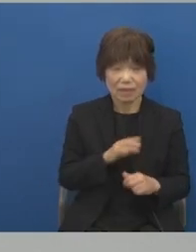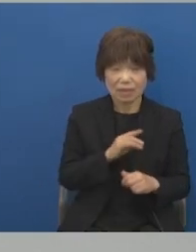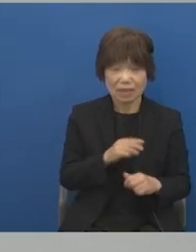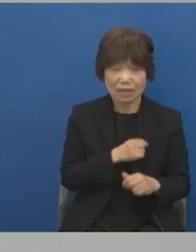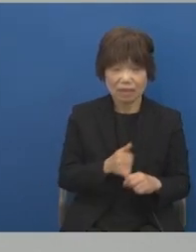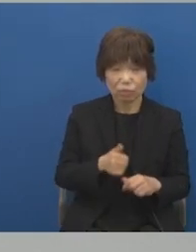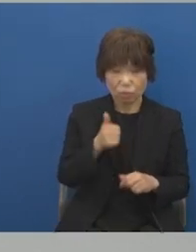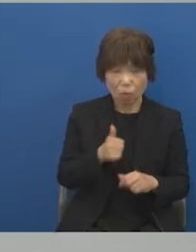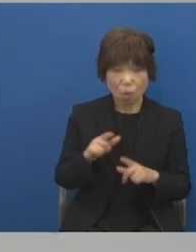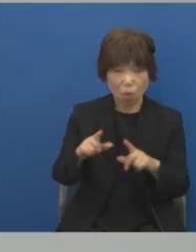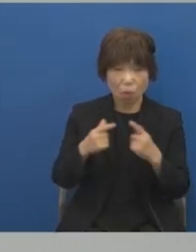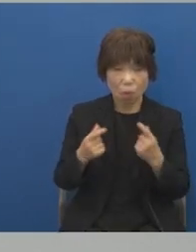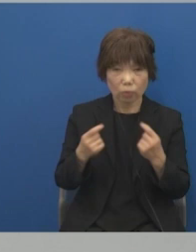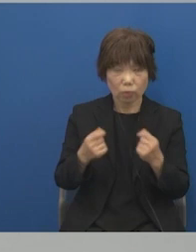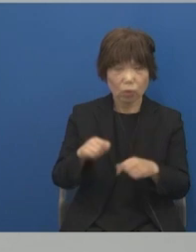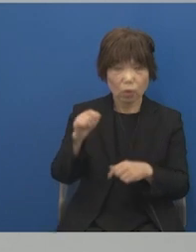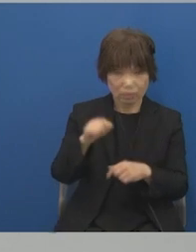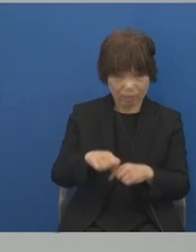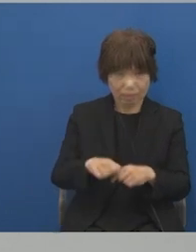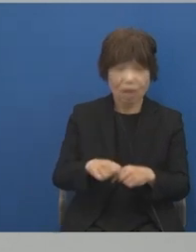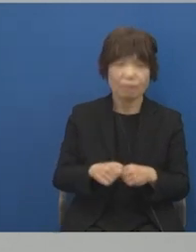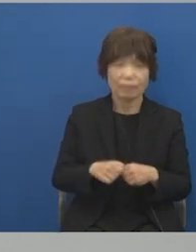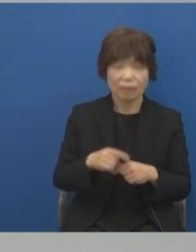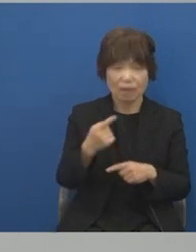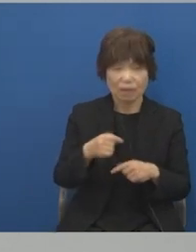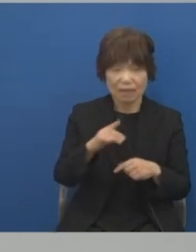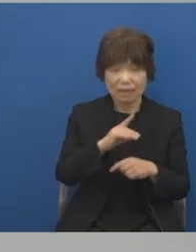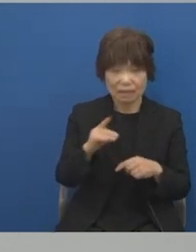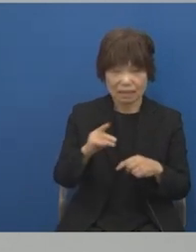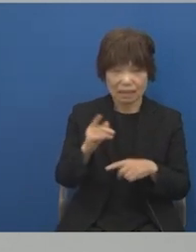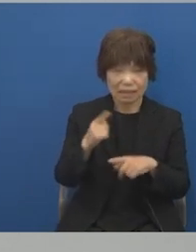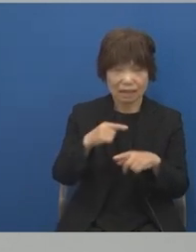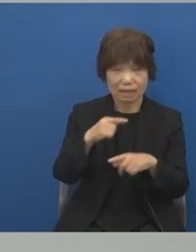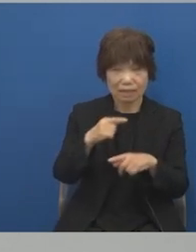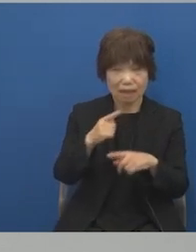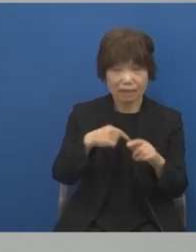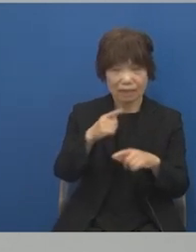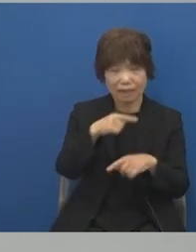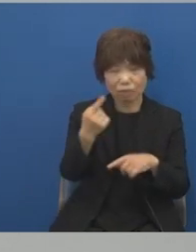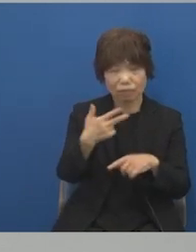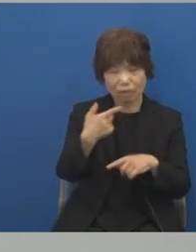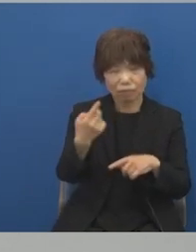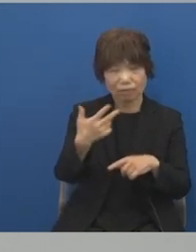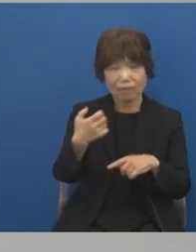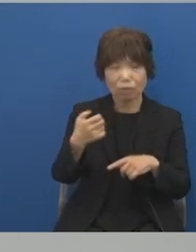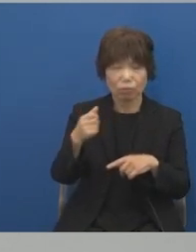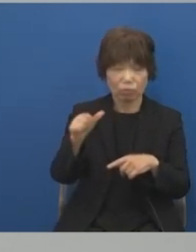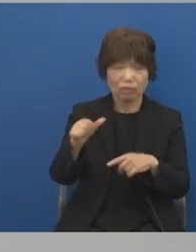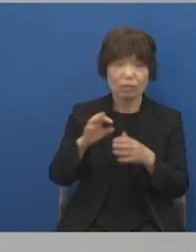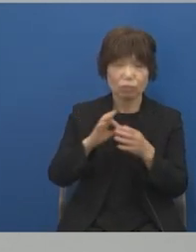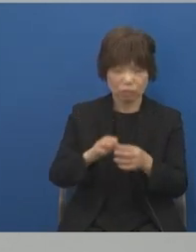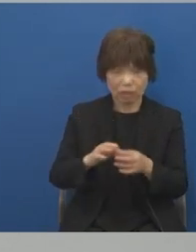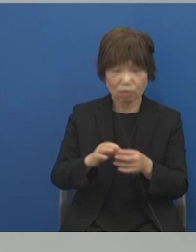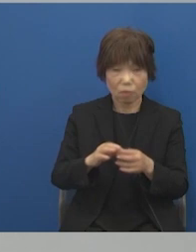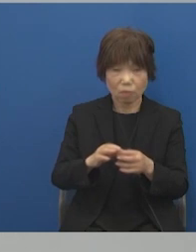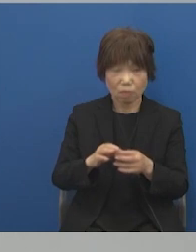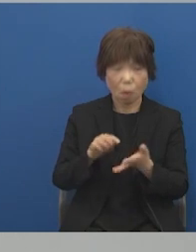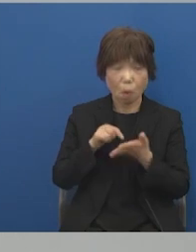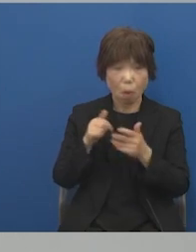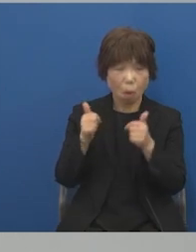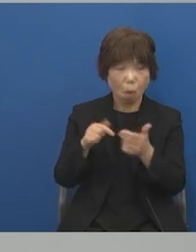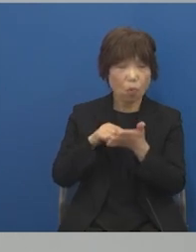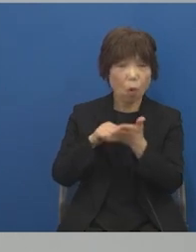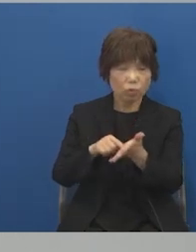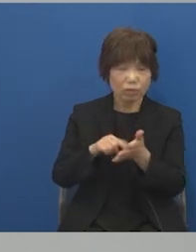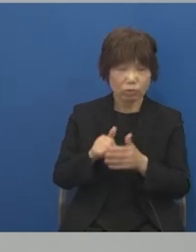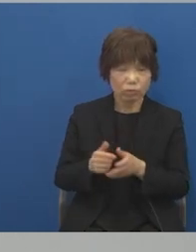決します。日程第37、議第179号、控訴の提起についてを議題といたします。総務